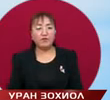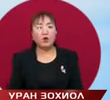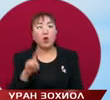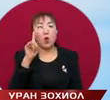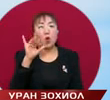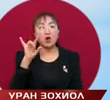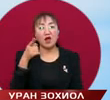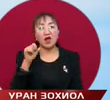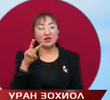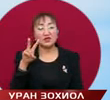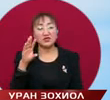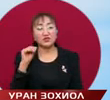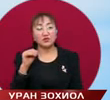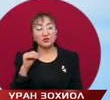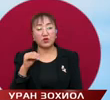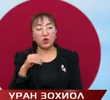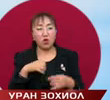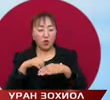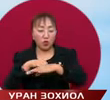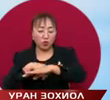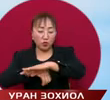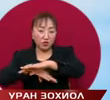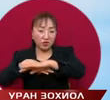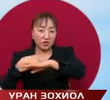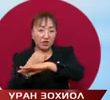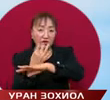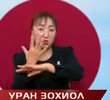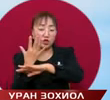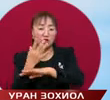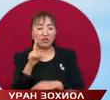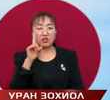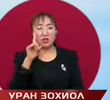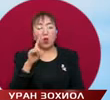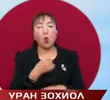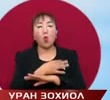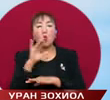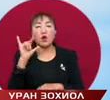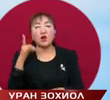хургалж үндснээсээ эхлэн мөчрлөн ургадаг нэг нас дургамал нэбө.